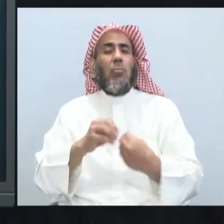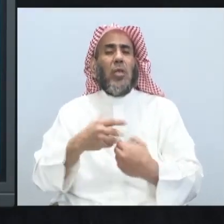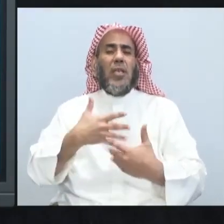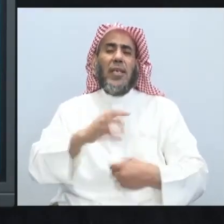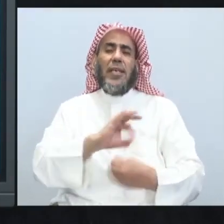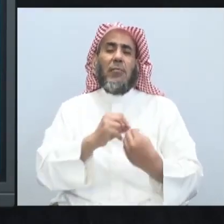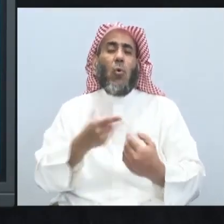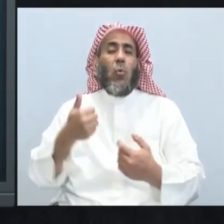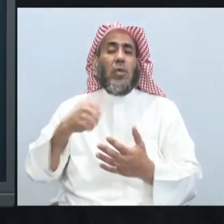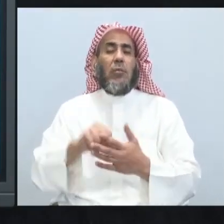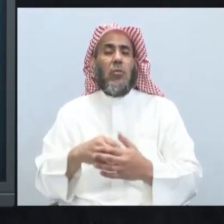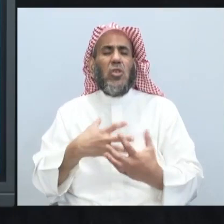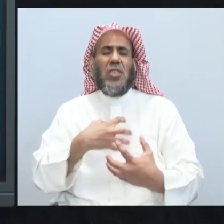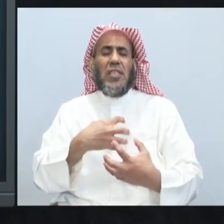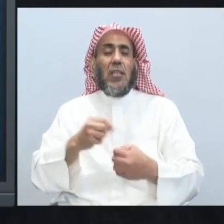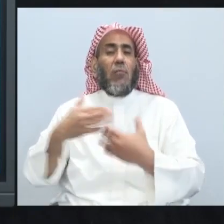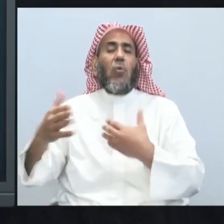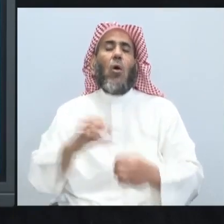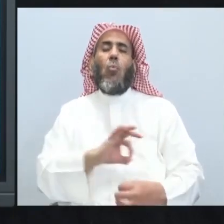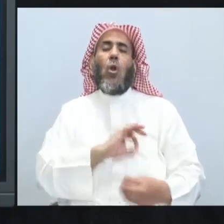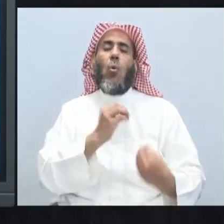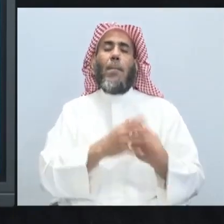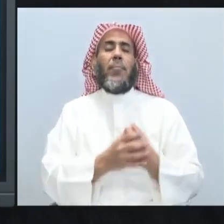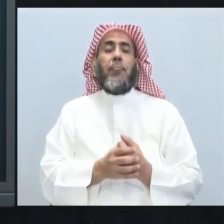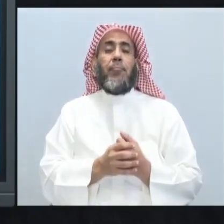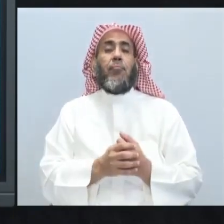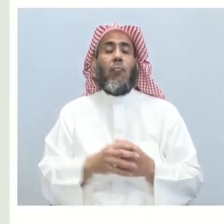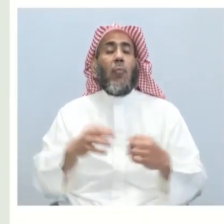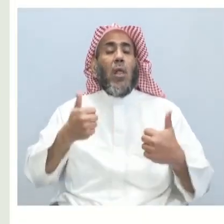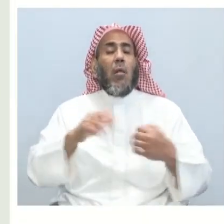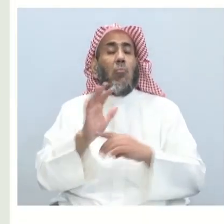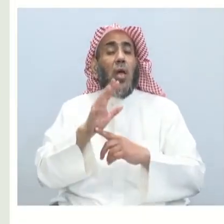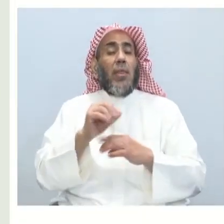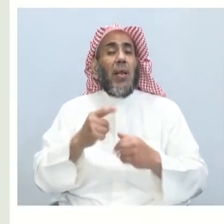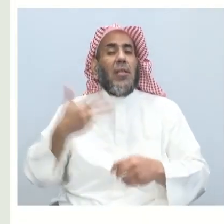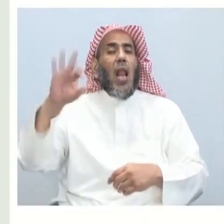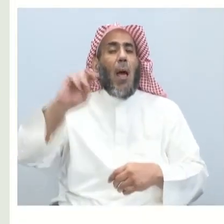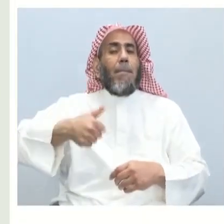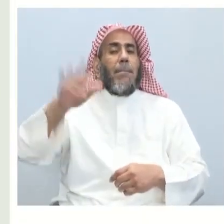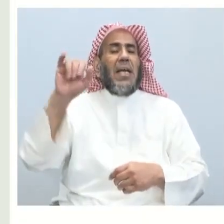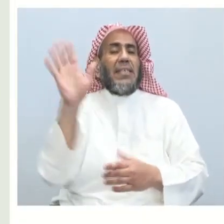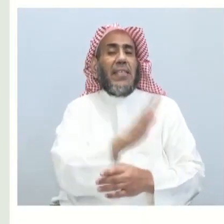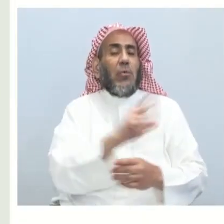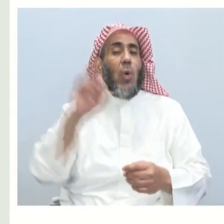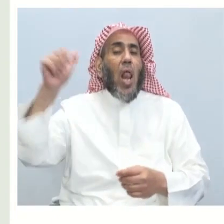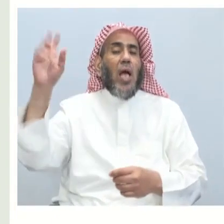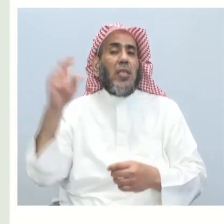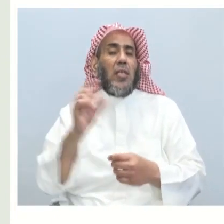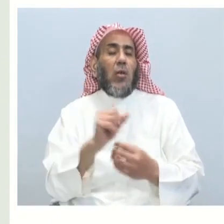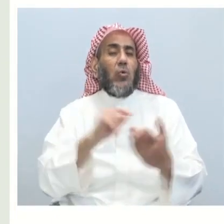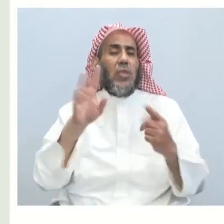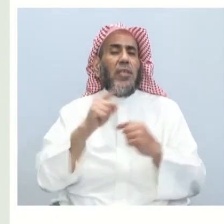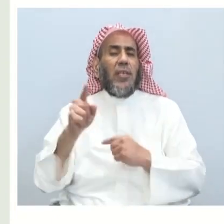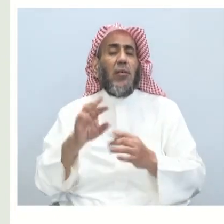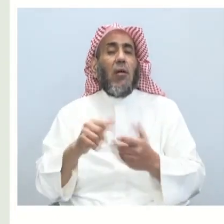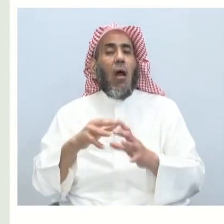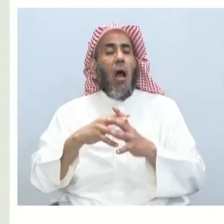وجاهل ويتحدث عن عن شده الفراق واللوعه ومن الغزل المتاثر بالغزل العباسي والاندلسي ولما العزل العباسي والاندلسي